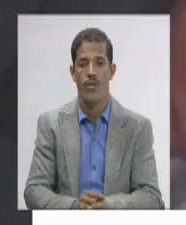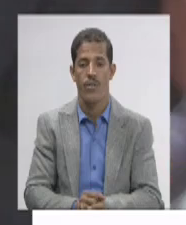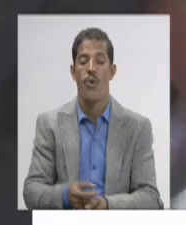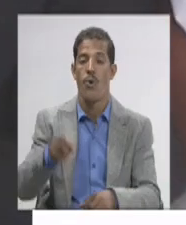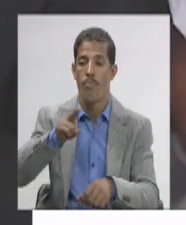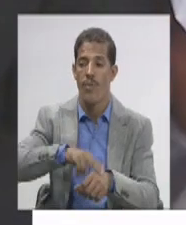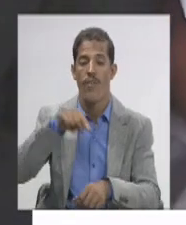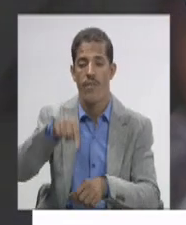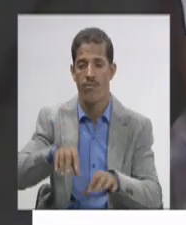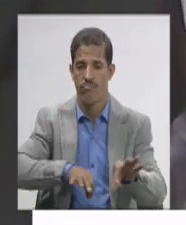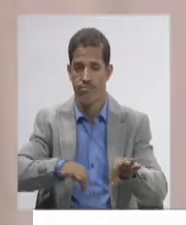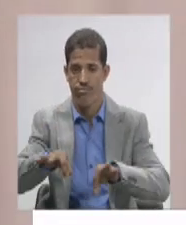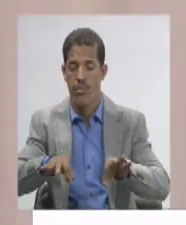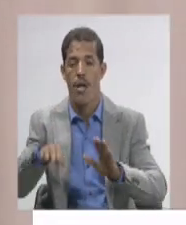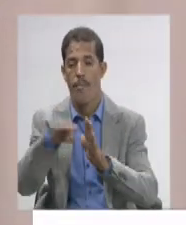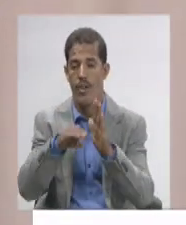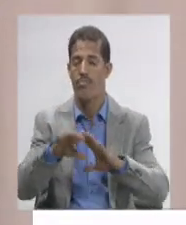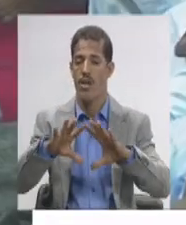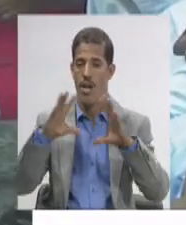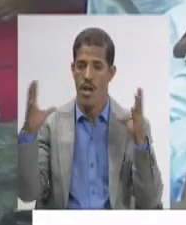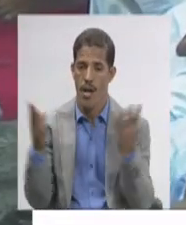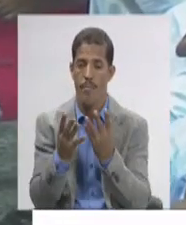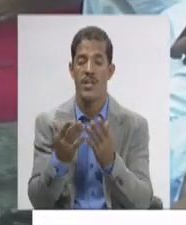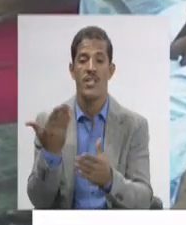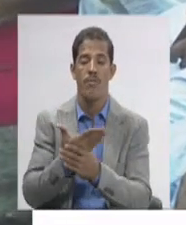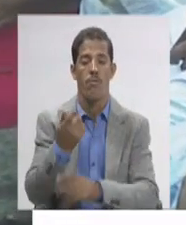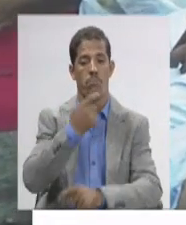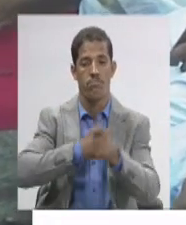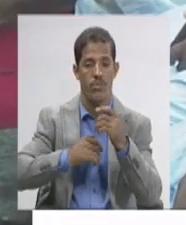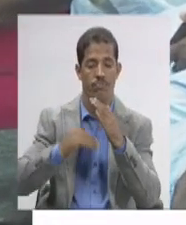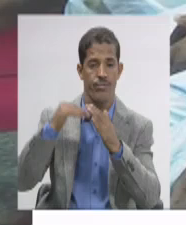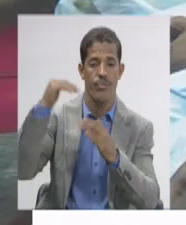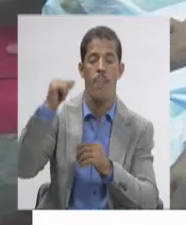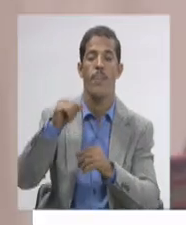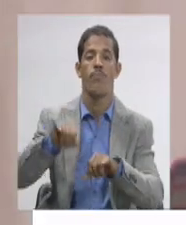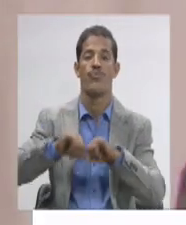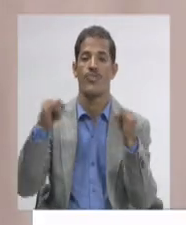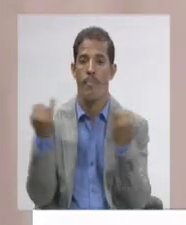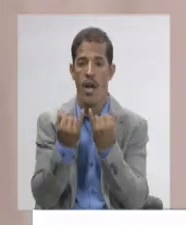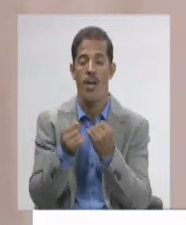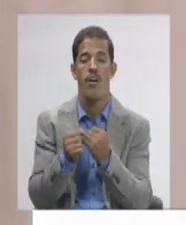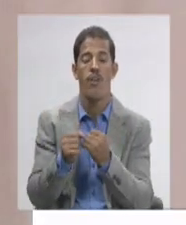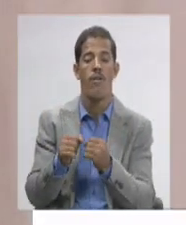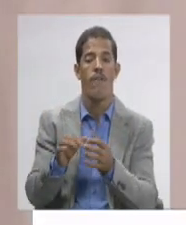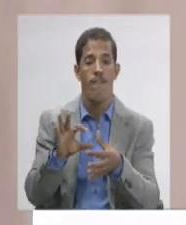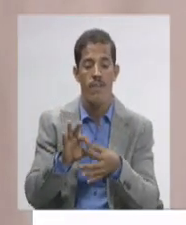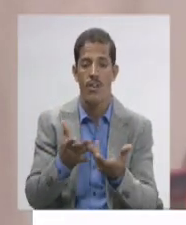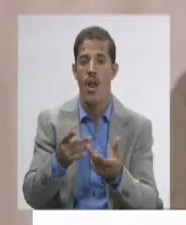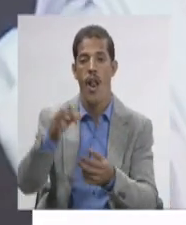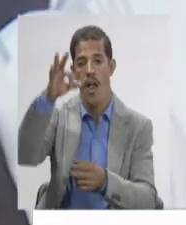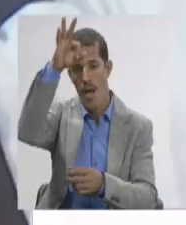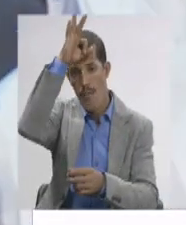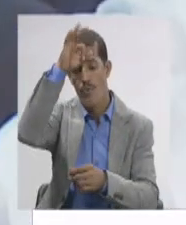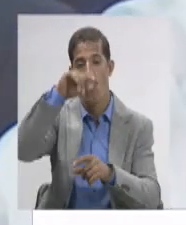ضمن خطه وطنيه متكامله لبناء مجتمع متحضر ينعم بالسلم والامن والوحده والاستقرار